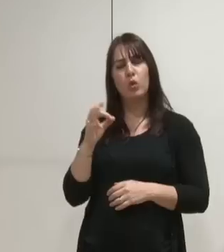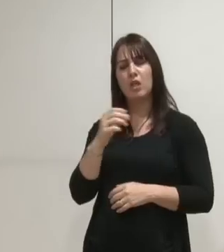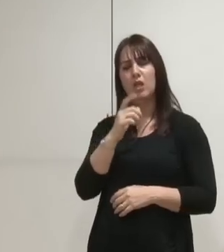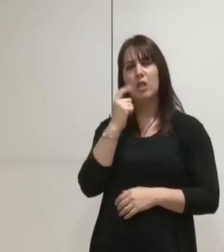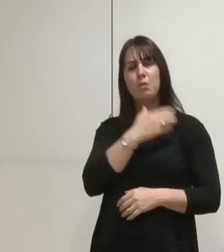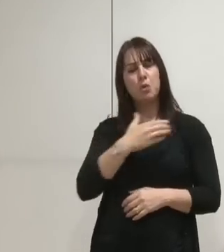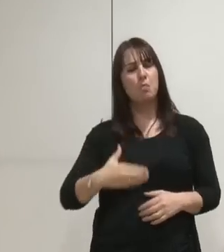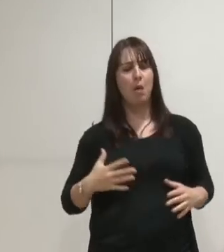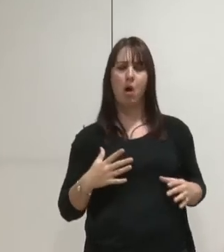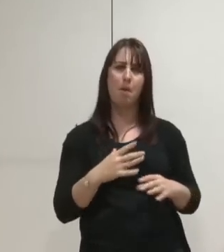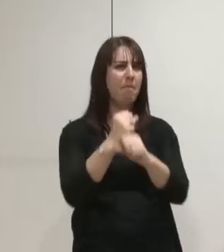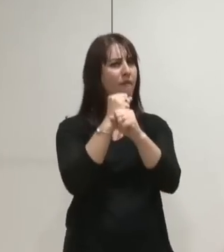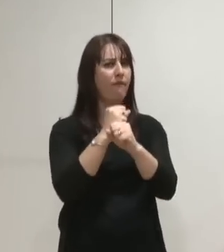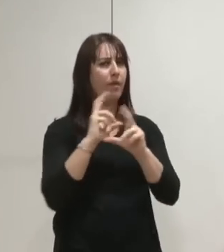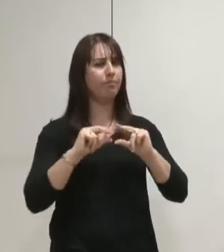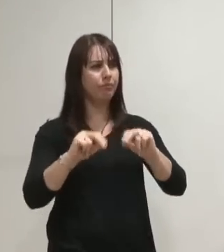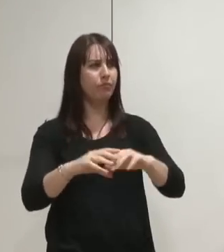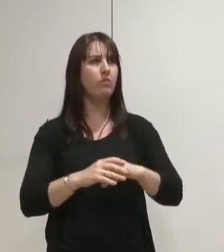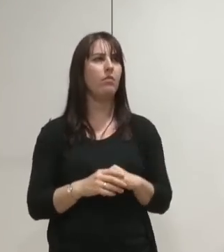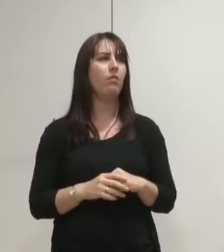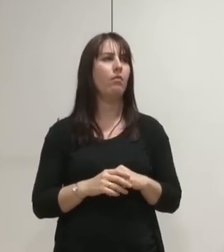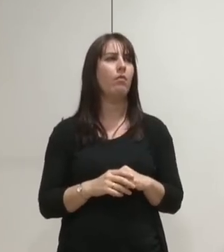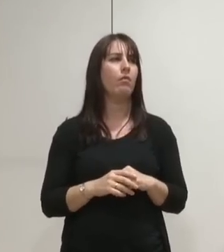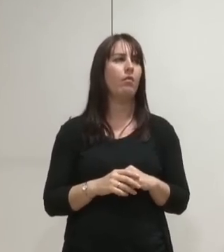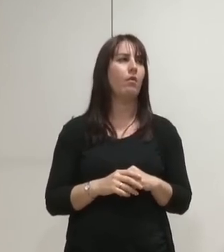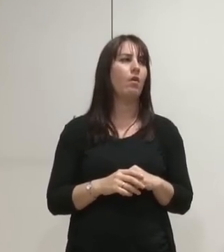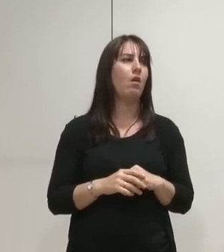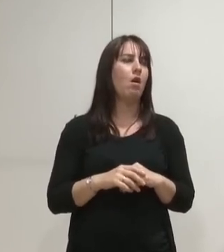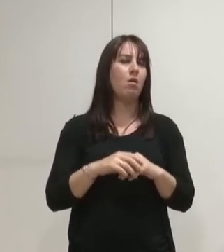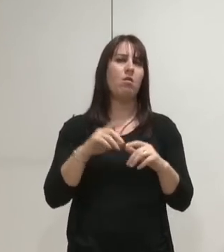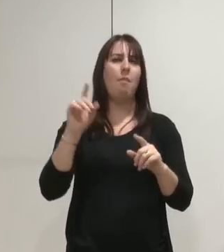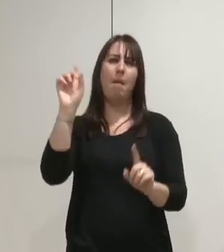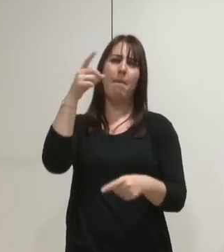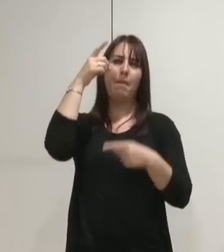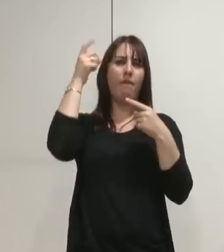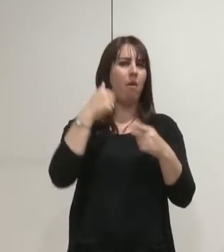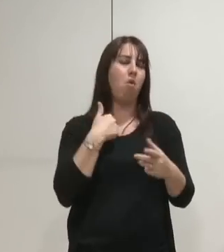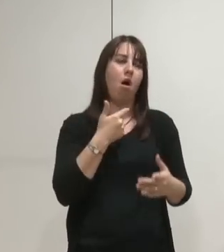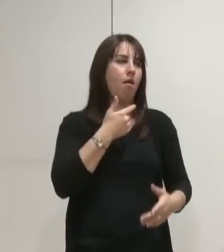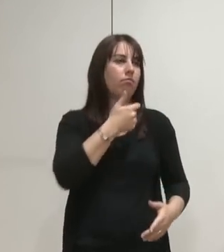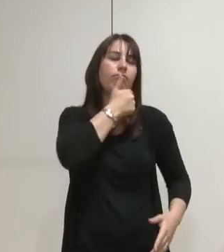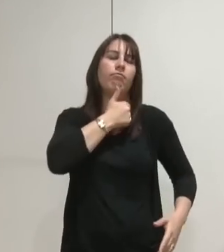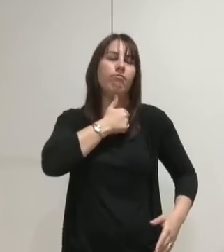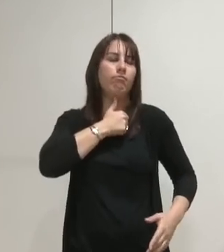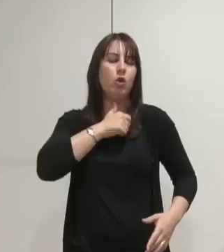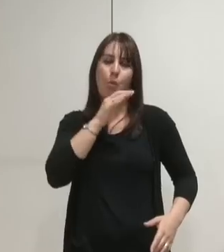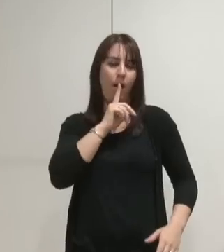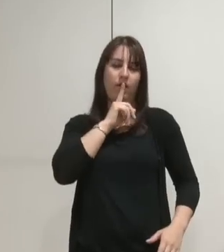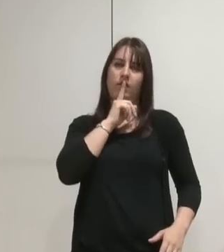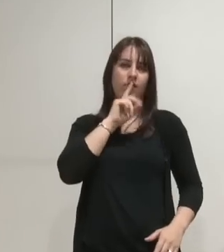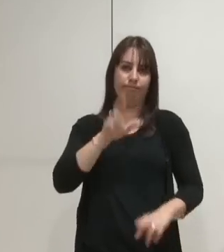même et la forme et le fond de la mise en cause m'incite à à répondre à